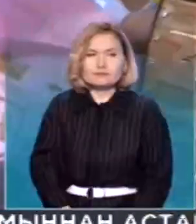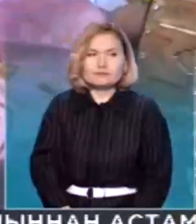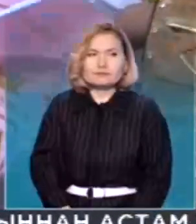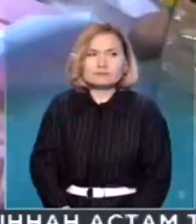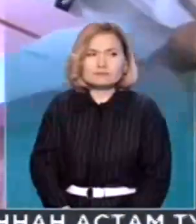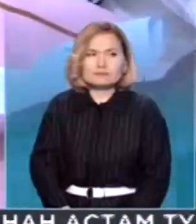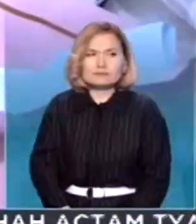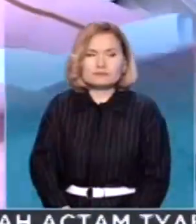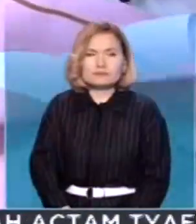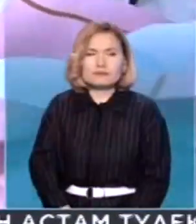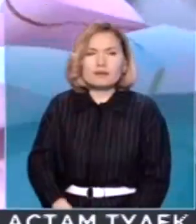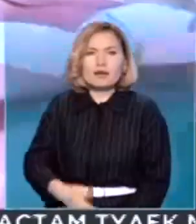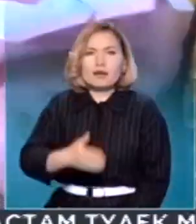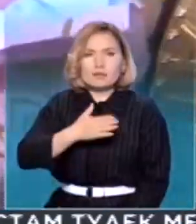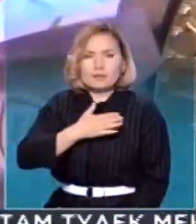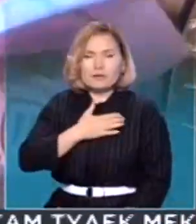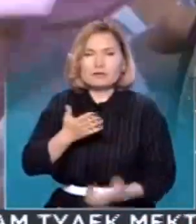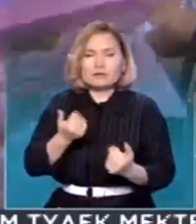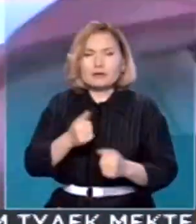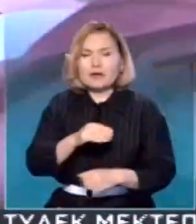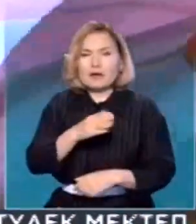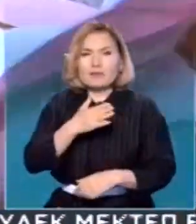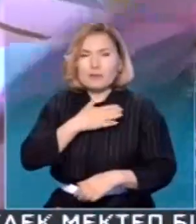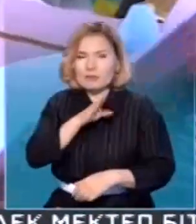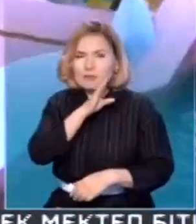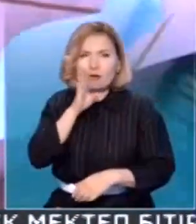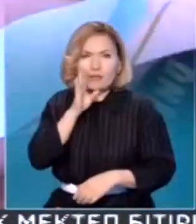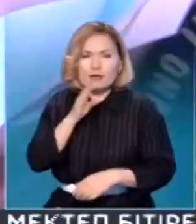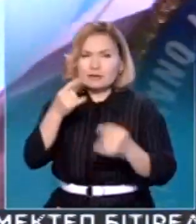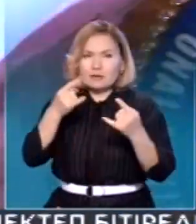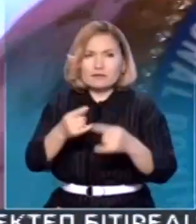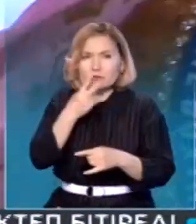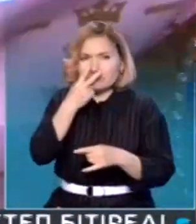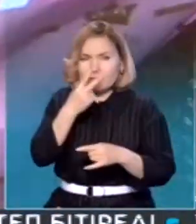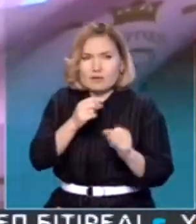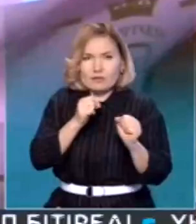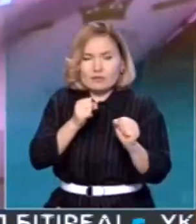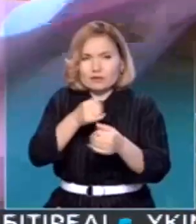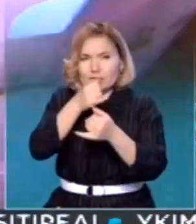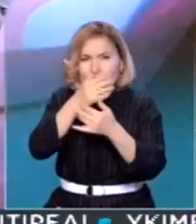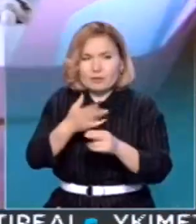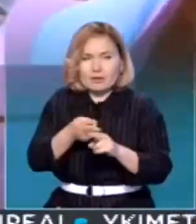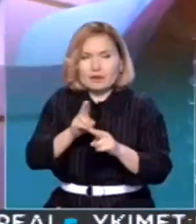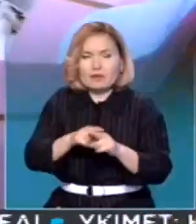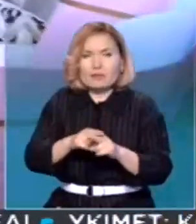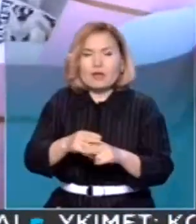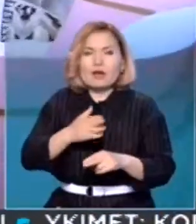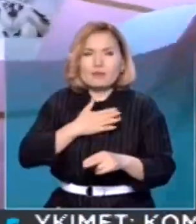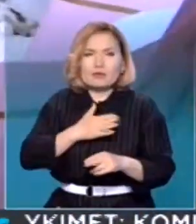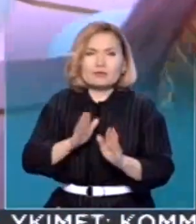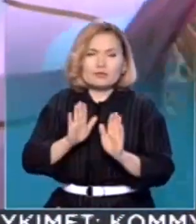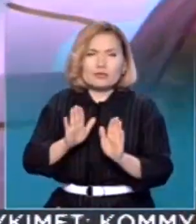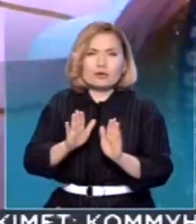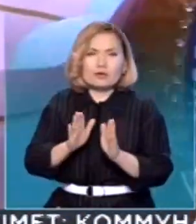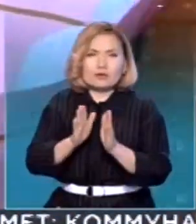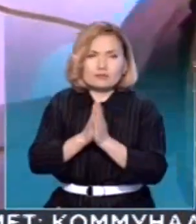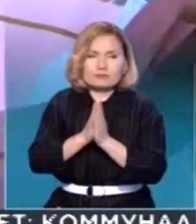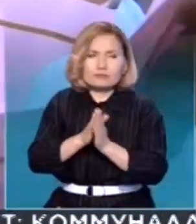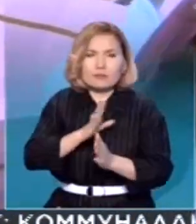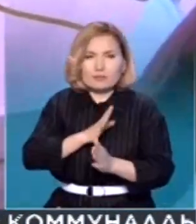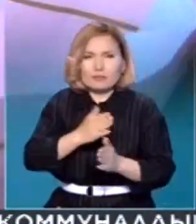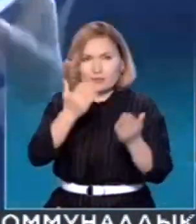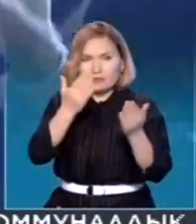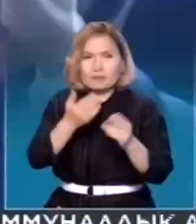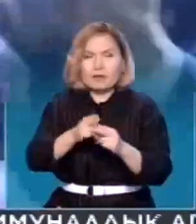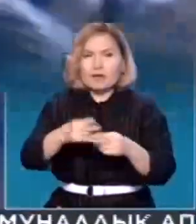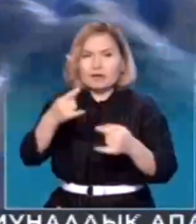Енді мен анасы болғаннан кейін мен көре алмаймын, оған жүрегім жыламайды. Басқа бөлмеге жасап, дұға жасап отырамыз баламыз үшін, қазақ елі